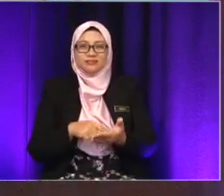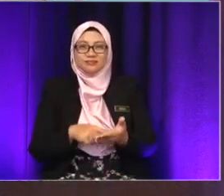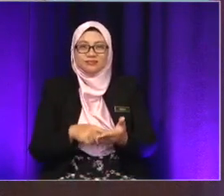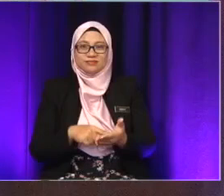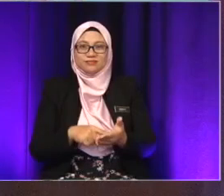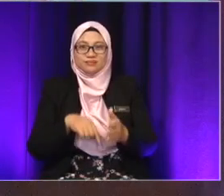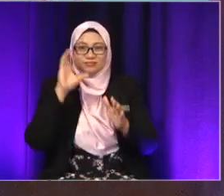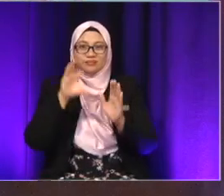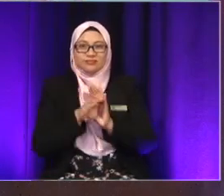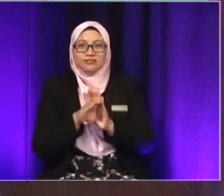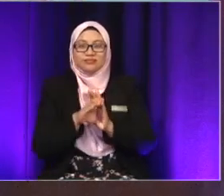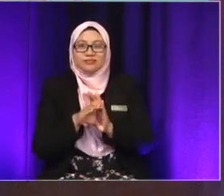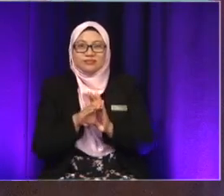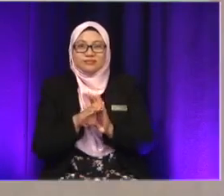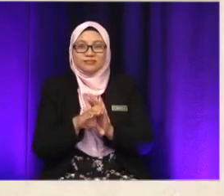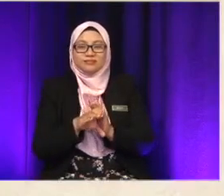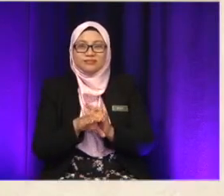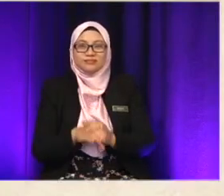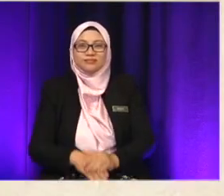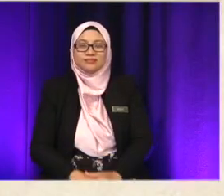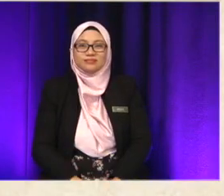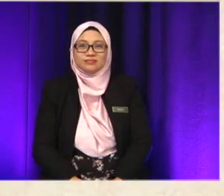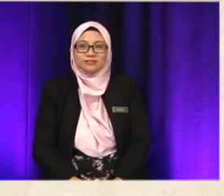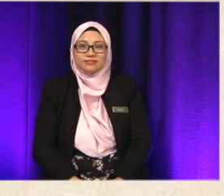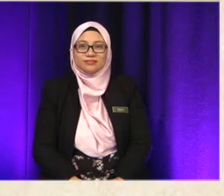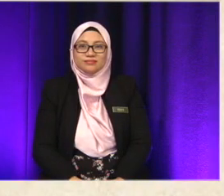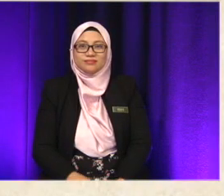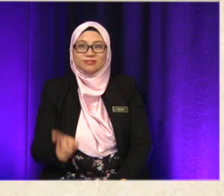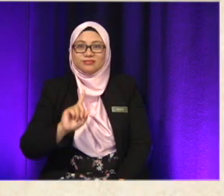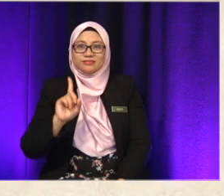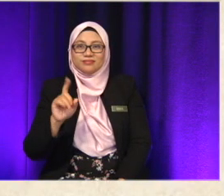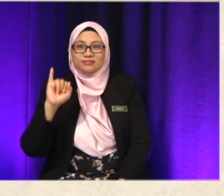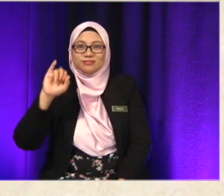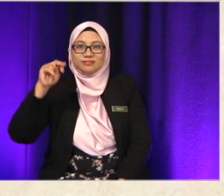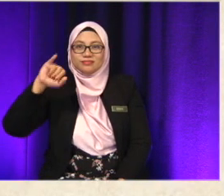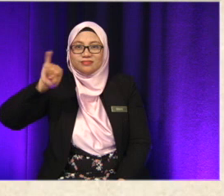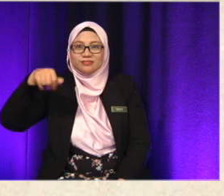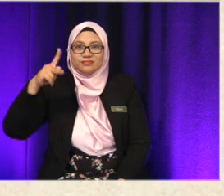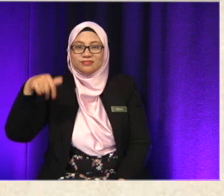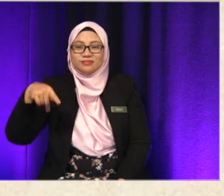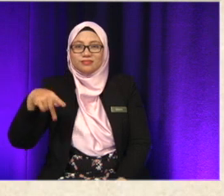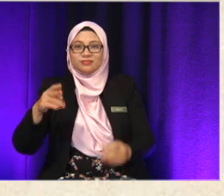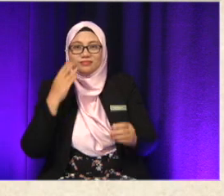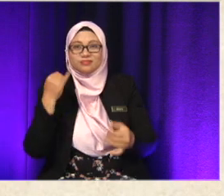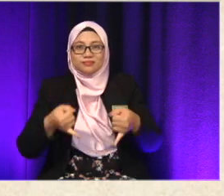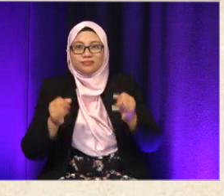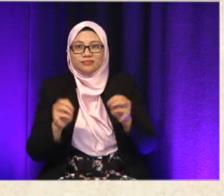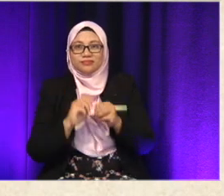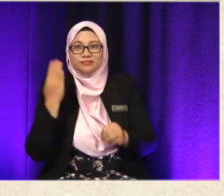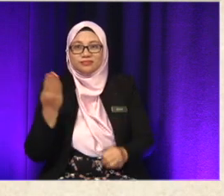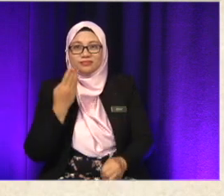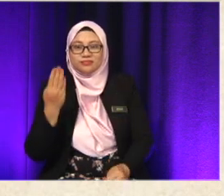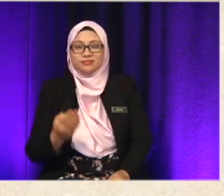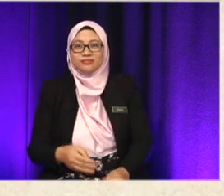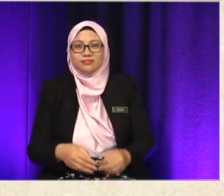ni. Ni ada simbol ya. Okey. Simbol dia. Di mana injap ni dia akan jalan macam biasa, tetapi kalau berlaku tekanan dia akan stop